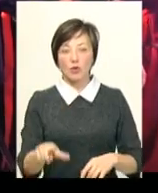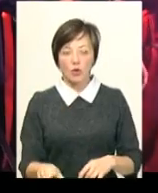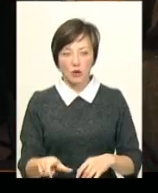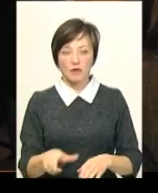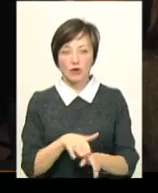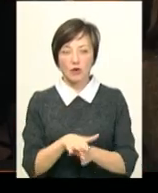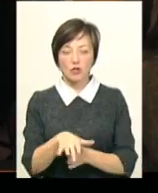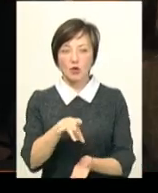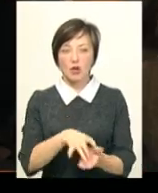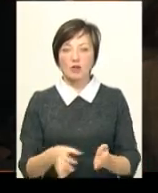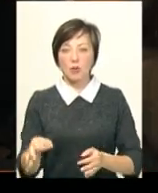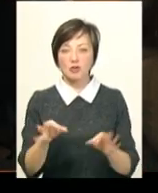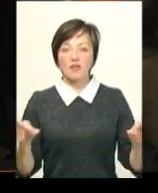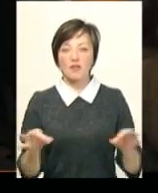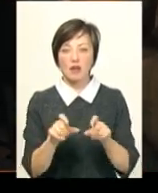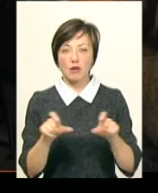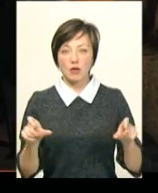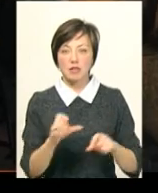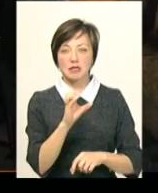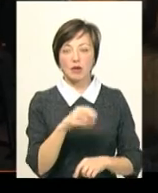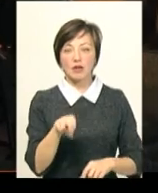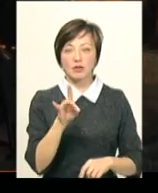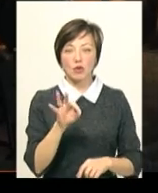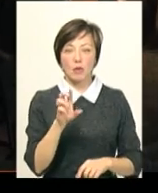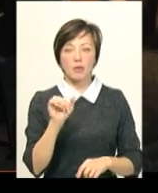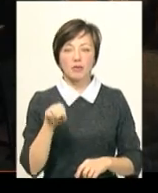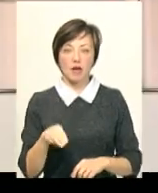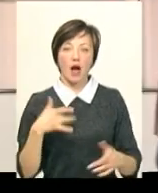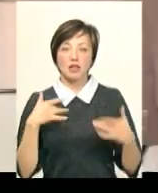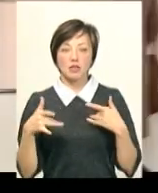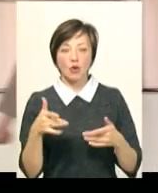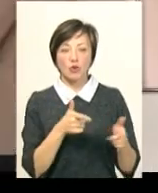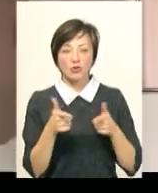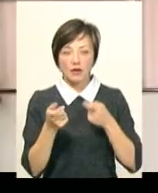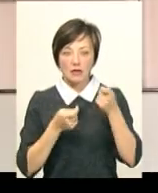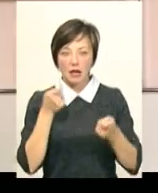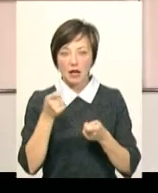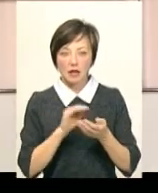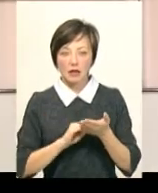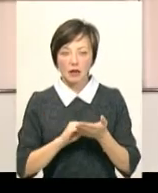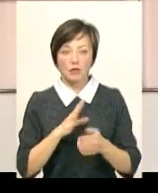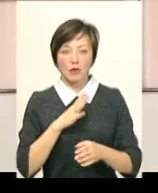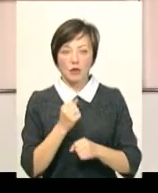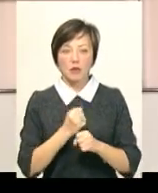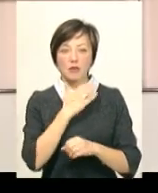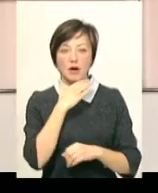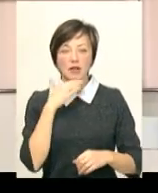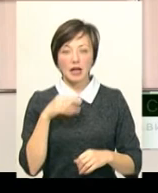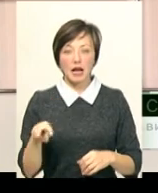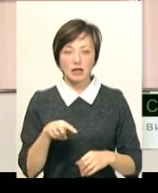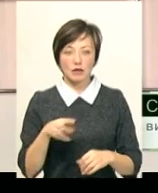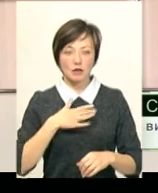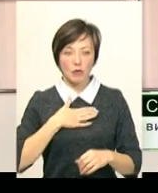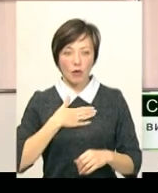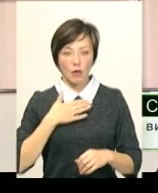Хмельницького, виконує соліст обласної філармонії Степан Дробіт. Артист, каже, готувався ретельно. Було опрацьовано багато літератури з моєї